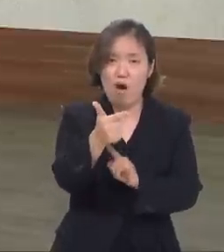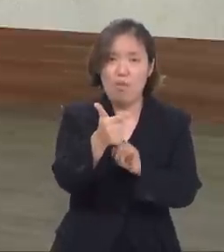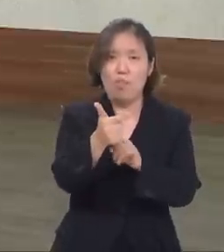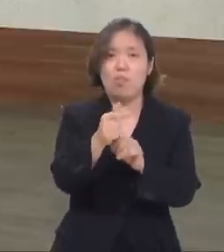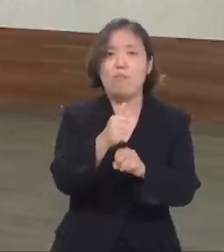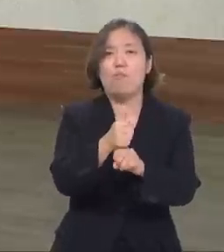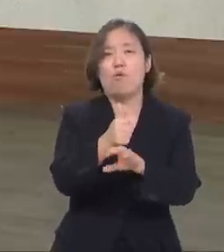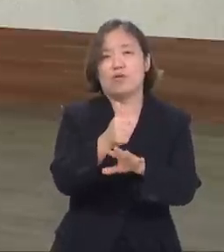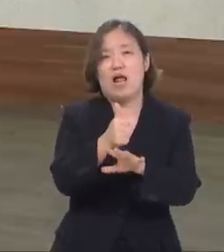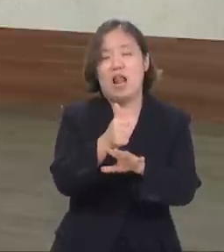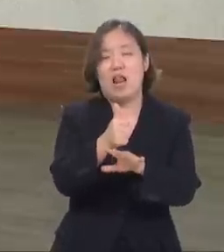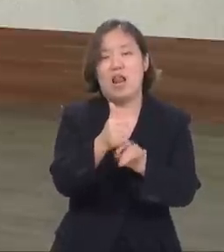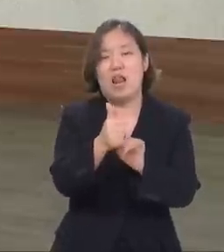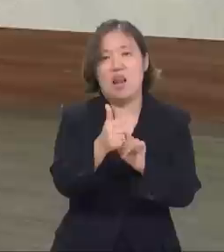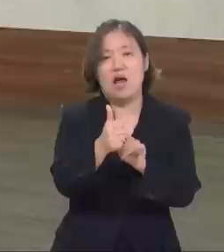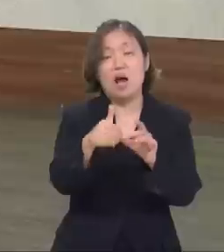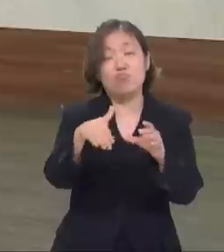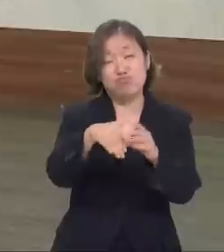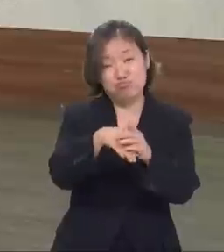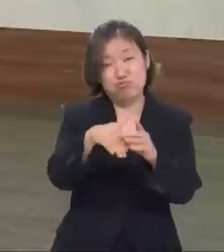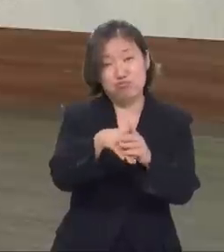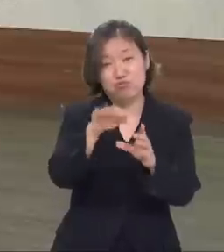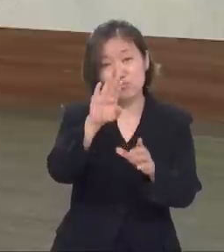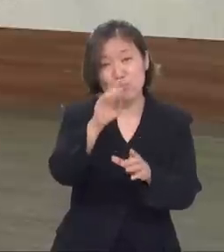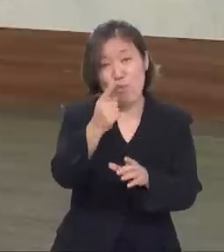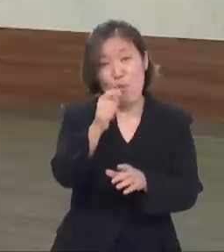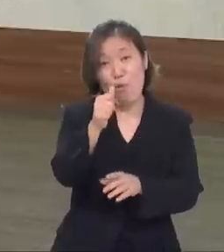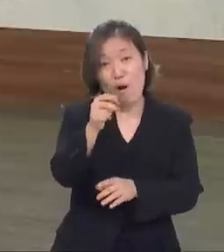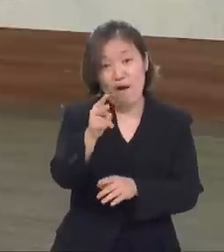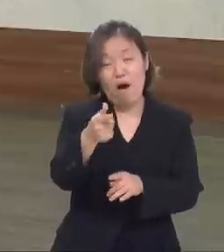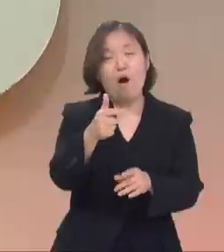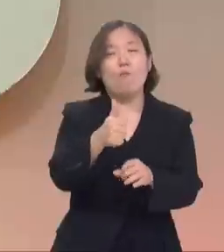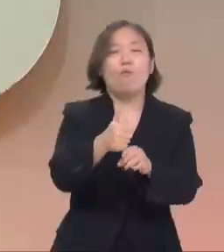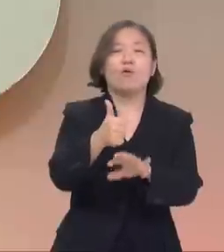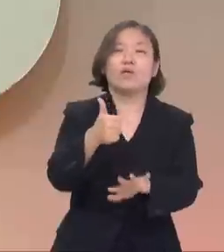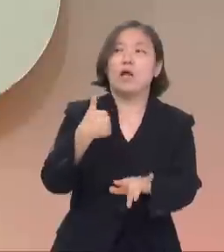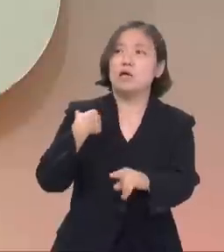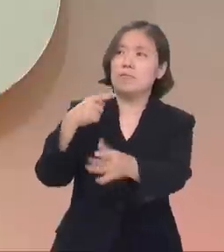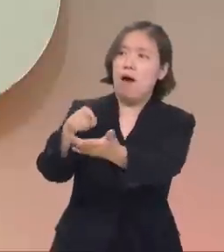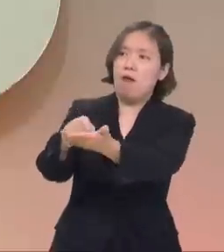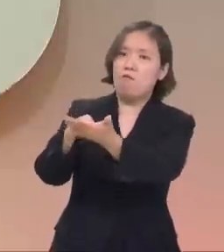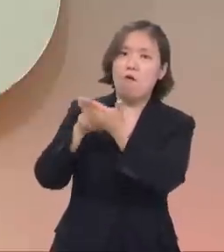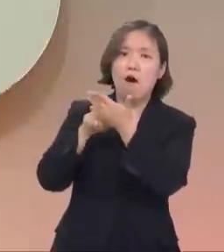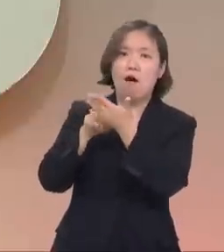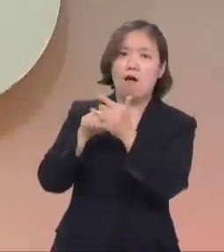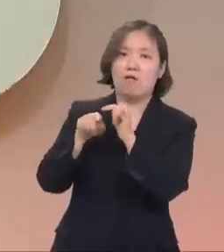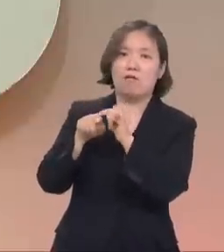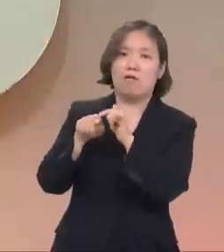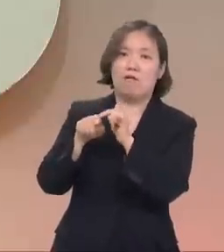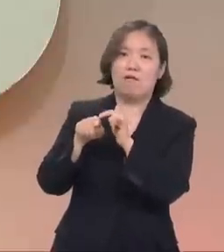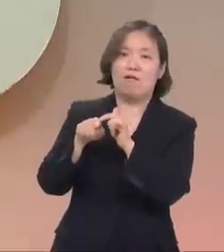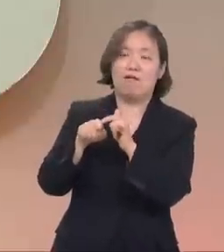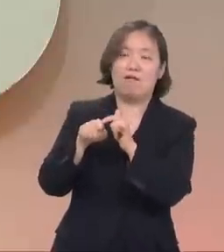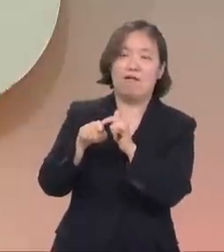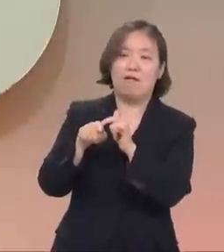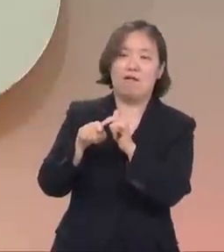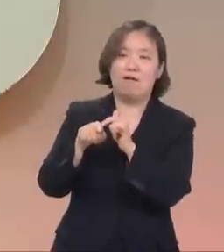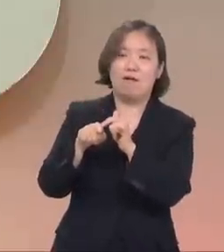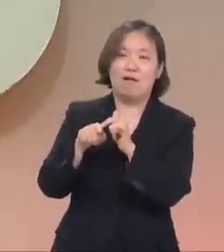보현보살 우리 문수보연이라고 하잖아요 보현보살님이 나타나셨는데 보현보살님이